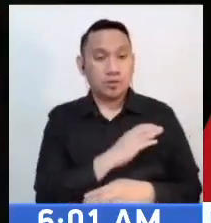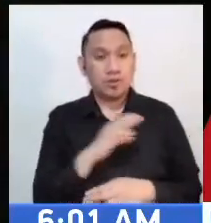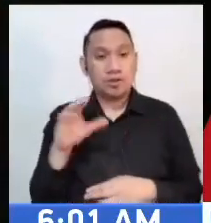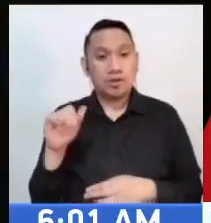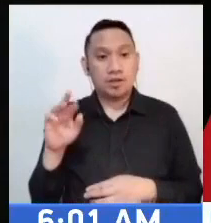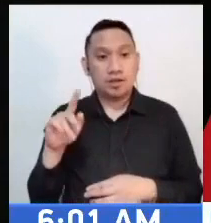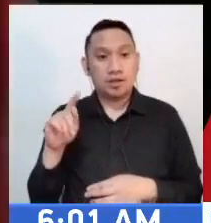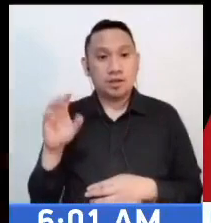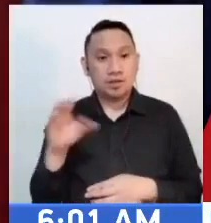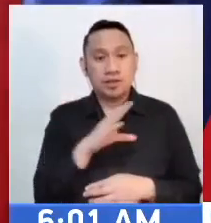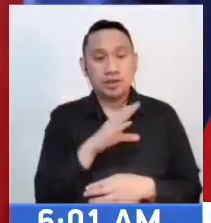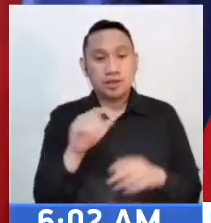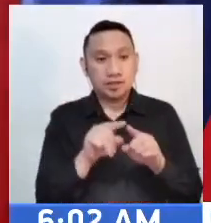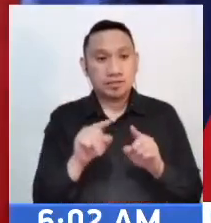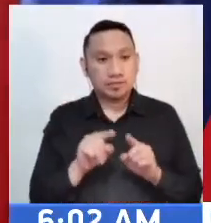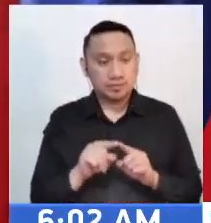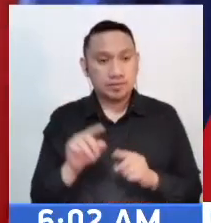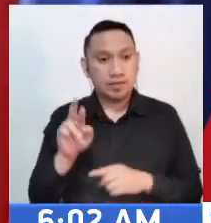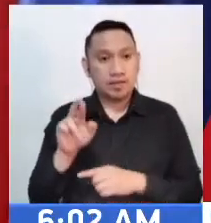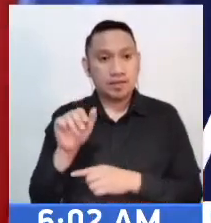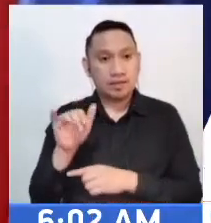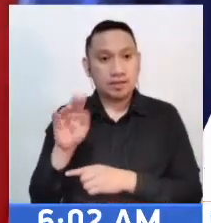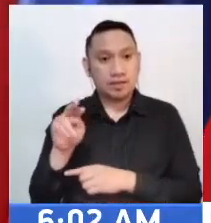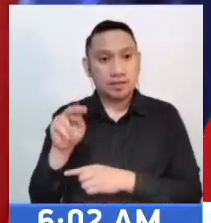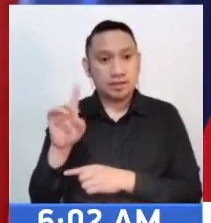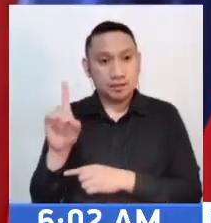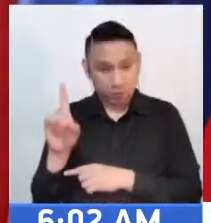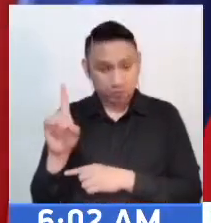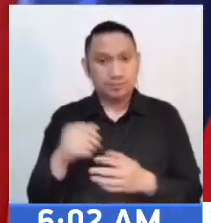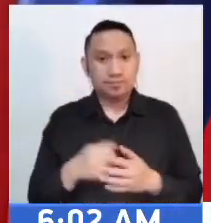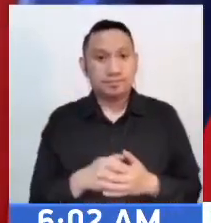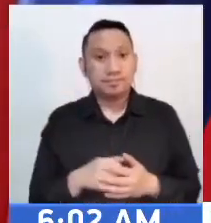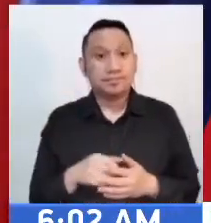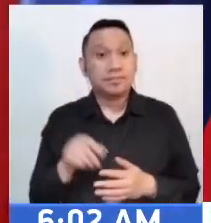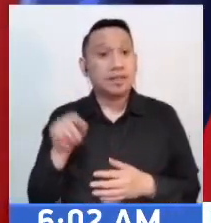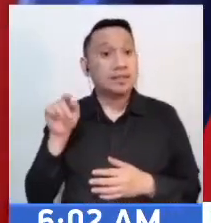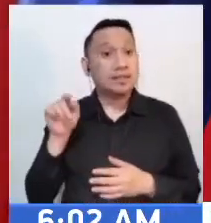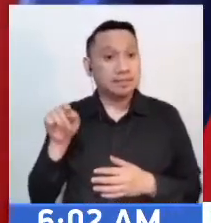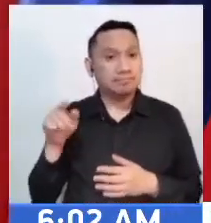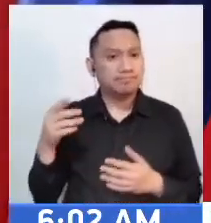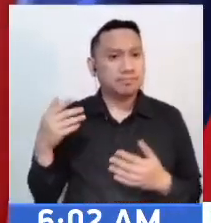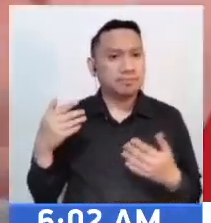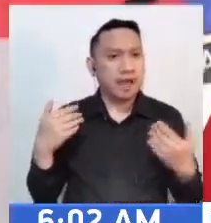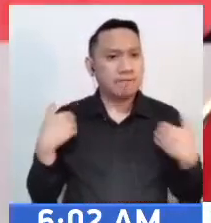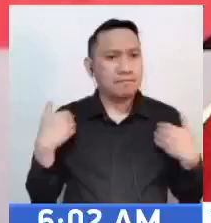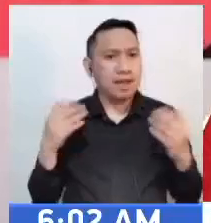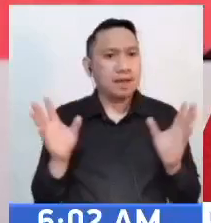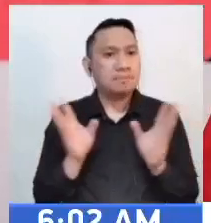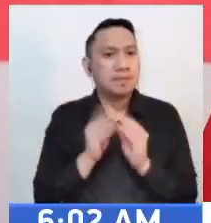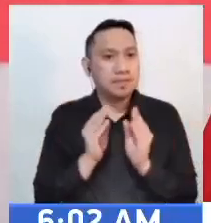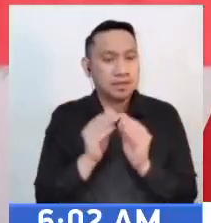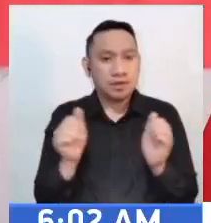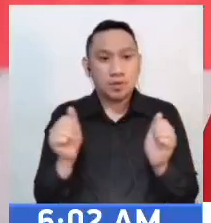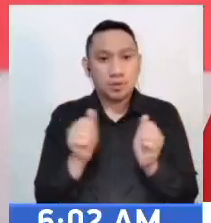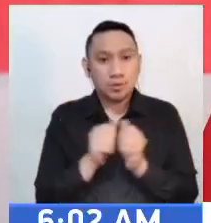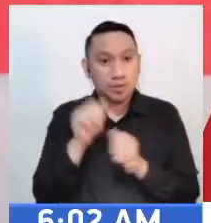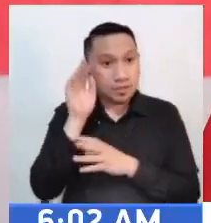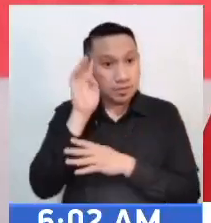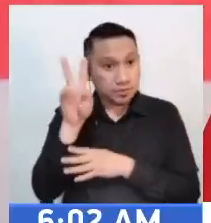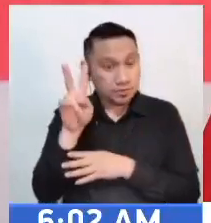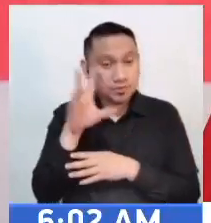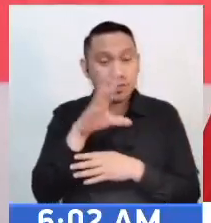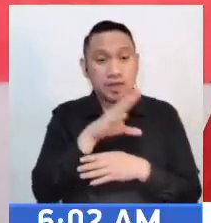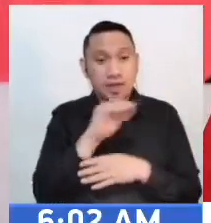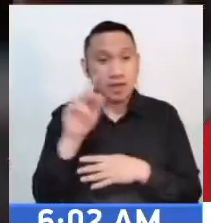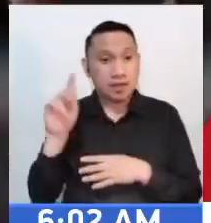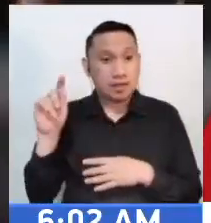President Reynold Bunsayak. Nakatakda namang makipagpulong si Harris kay Pangulong Bongbong Marcos Jr. at Vice President Sara Duterte